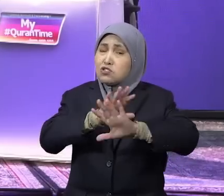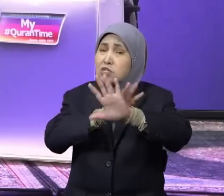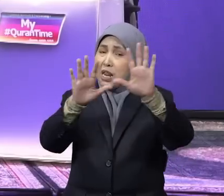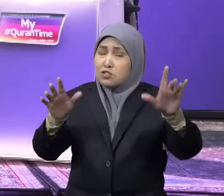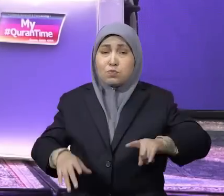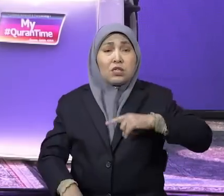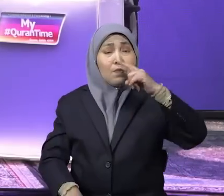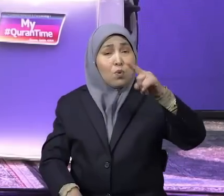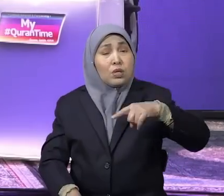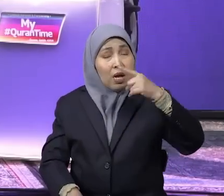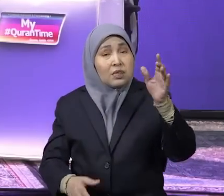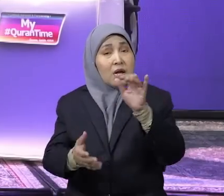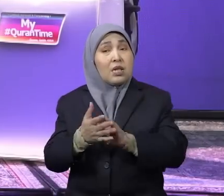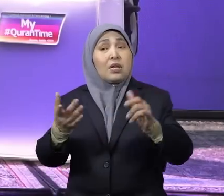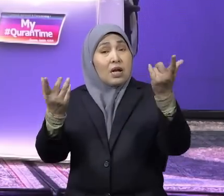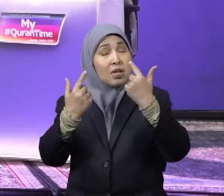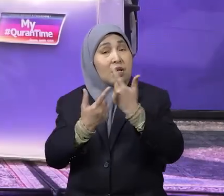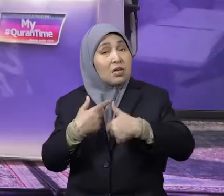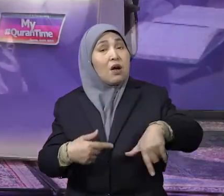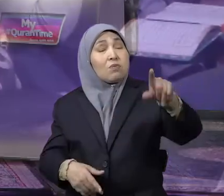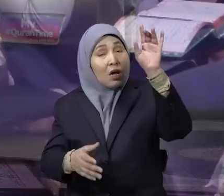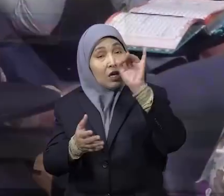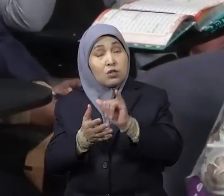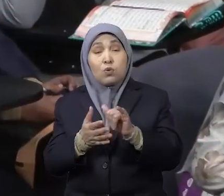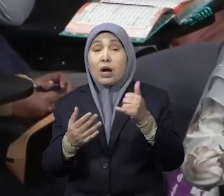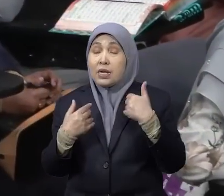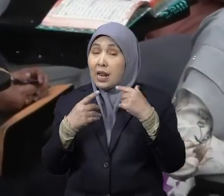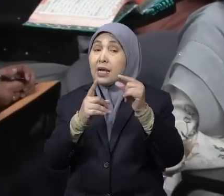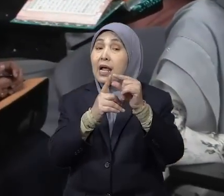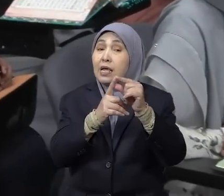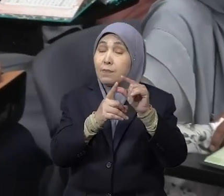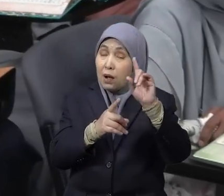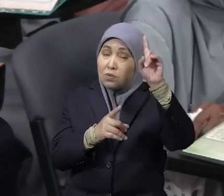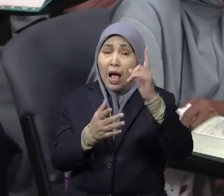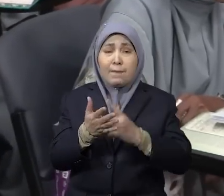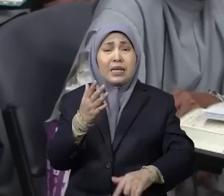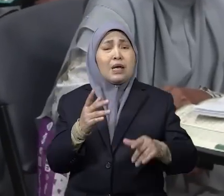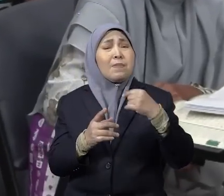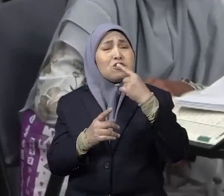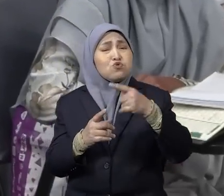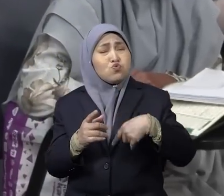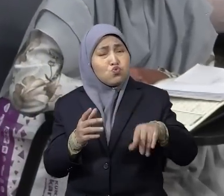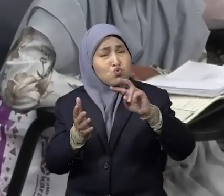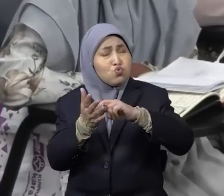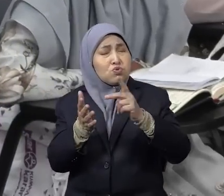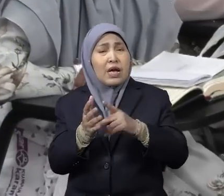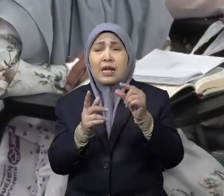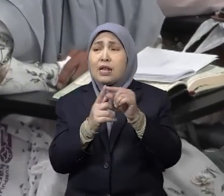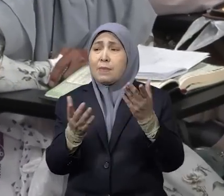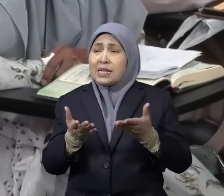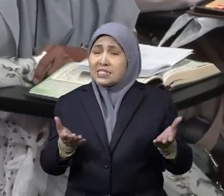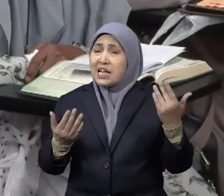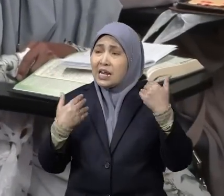jelas menyebutkan bahawasanya yang datang daripada sisi Allah itu ialah kalimahnya. Apa yang dimaksudkan dengan kalimah di